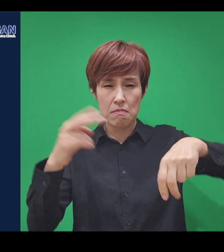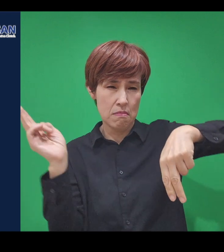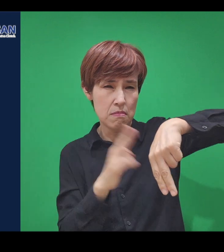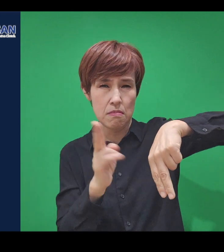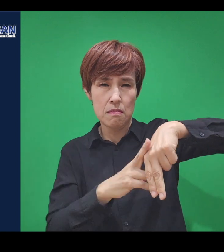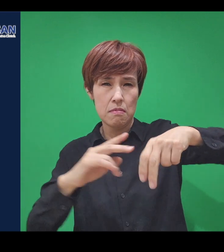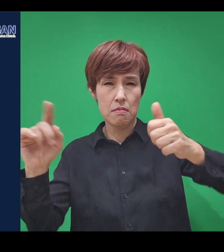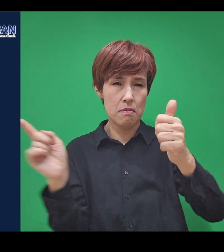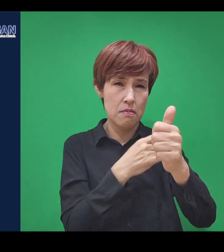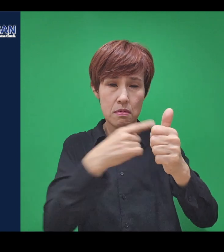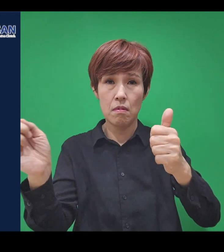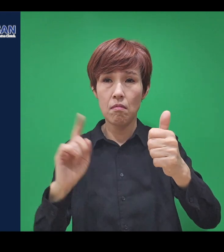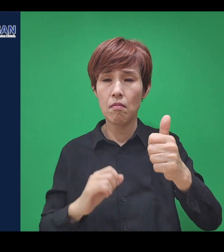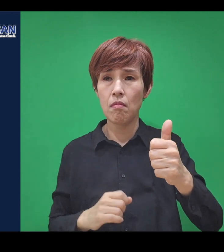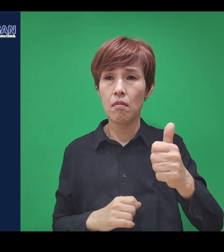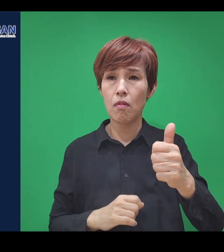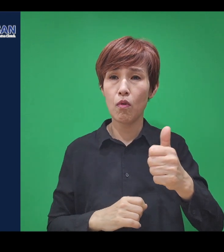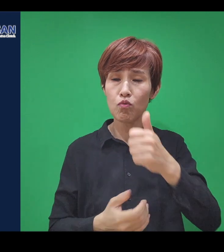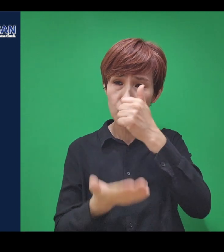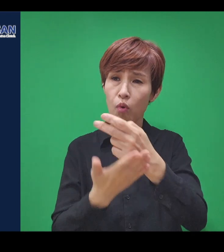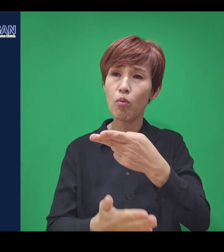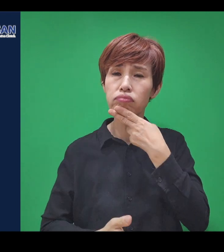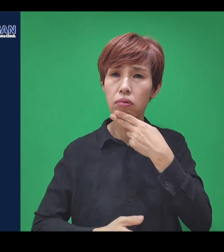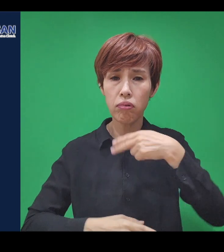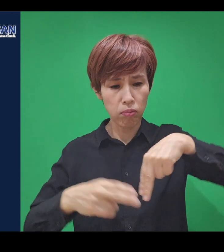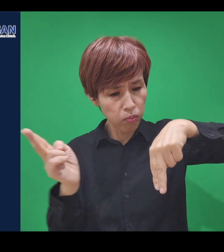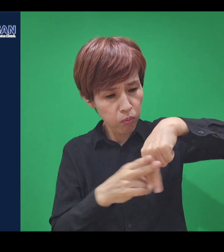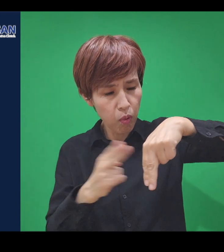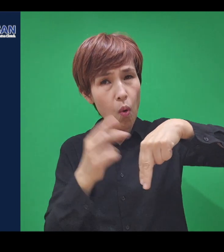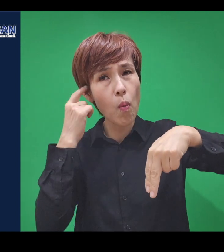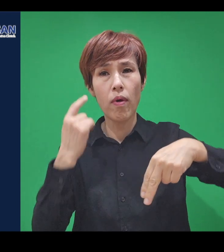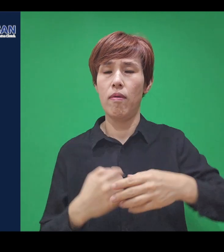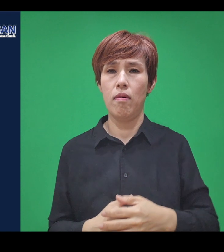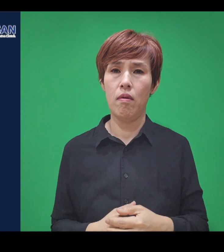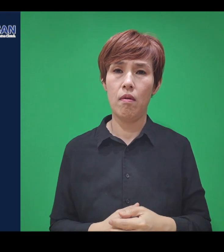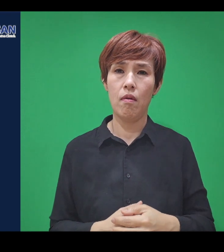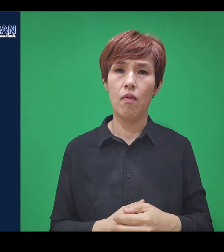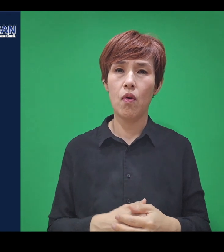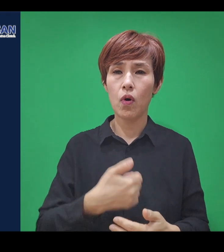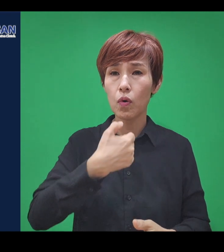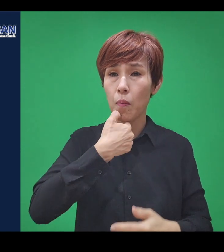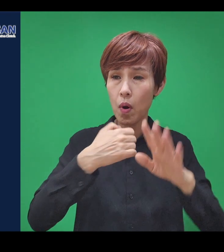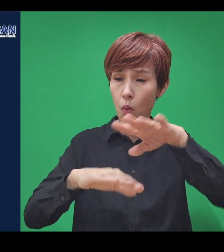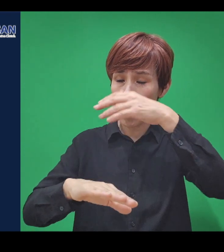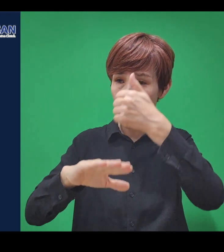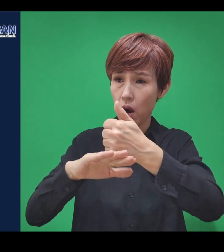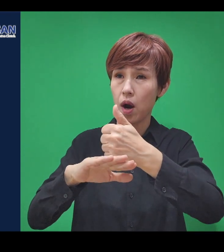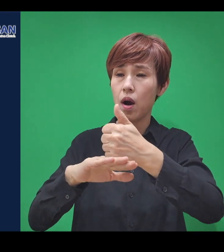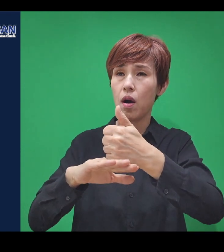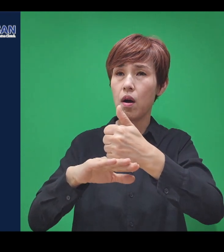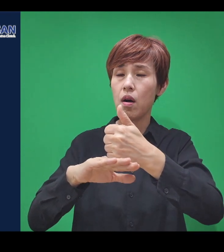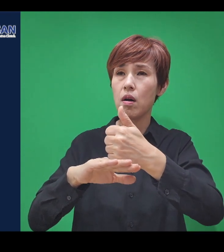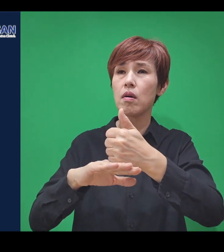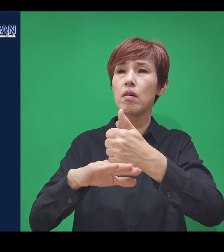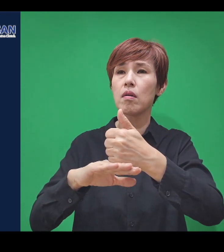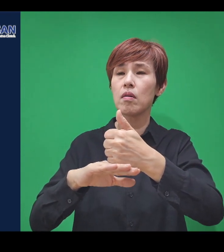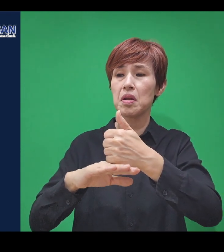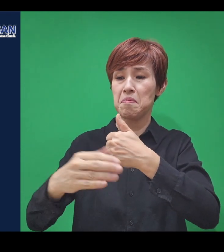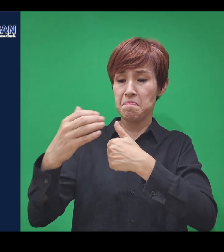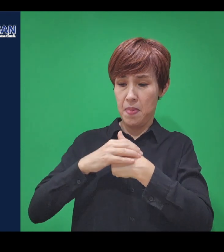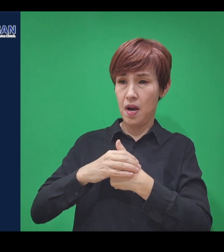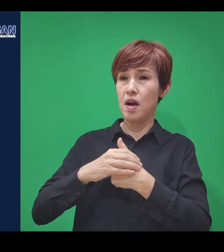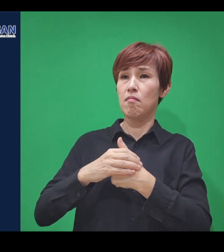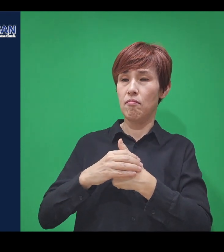무죄하다면서요. 죄가 없다면서요. 로마 황제의 권위로 죄가 없다고 말해놓고 왜 죄